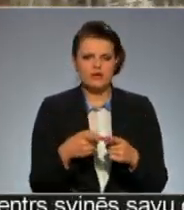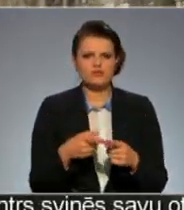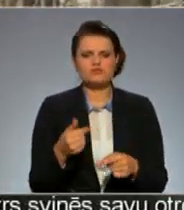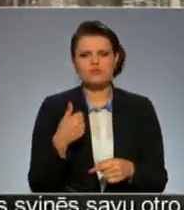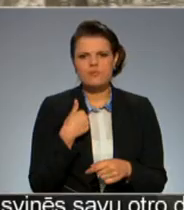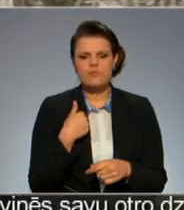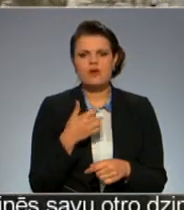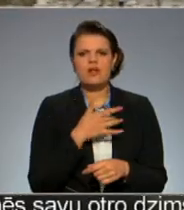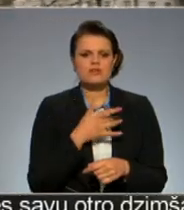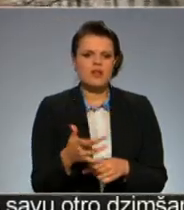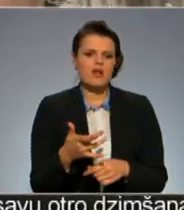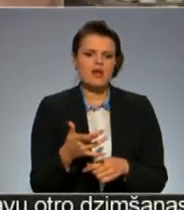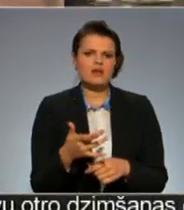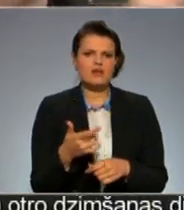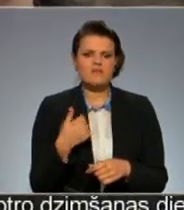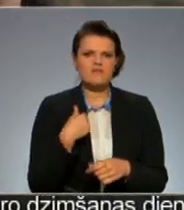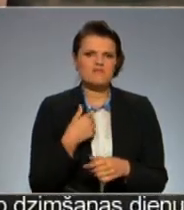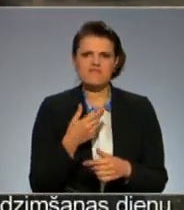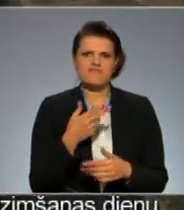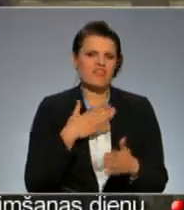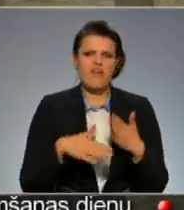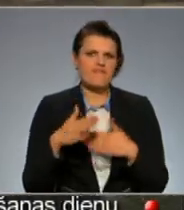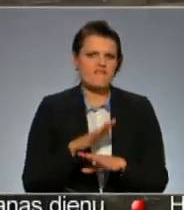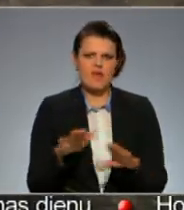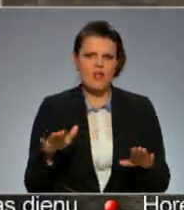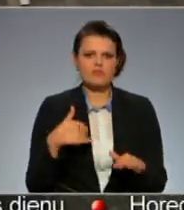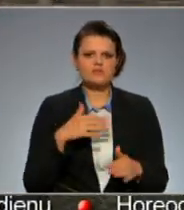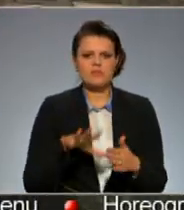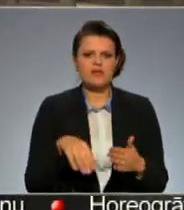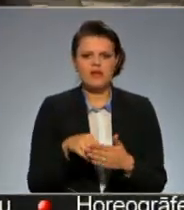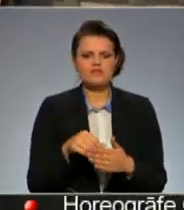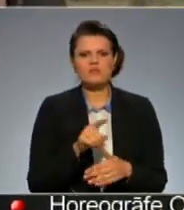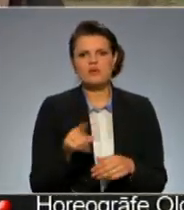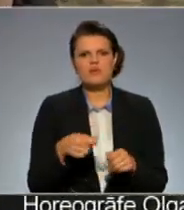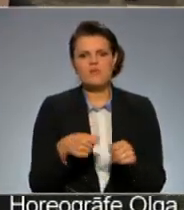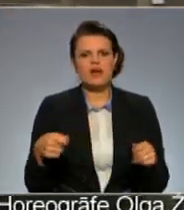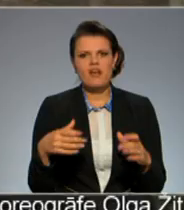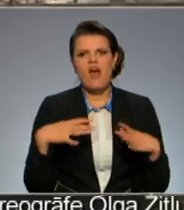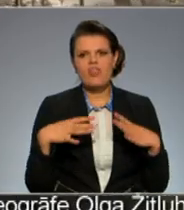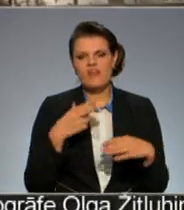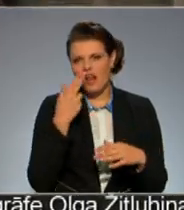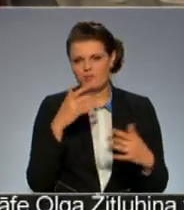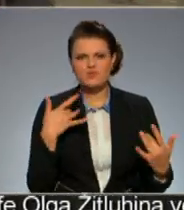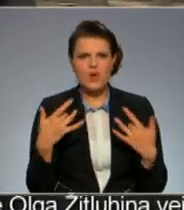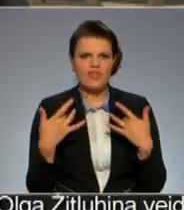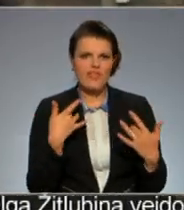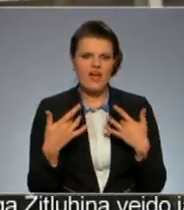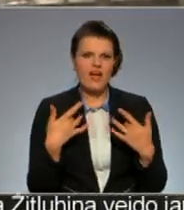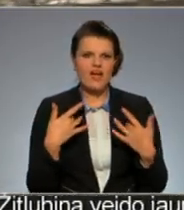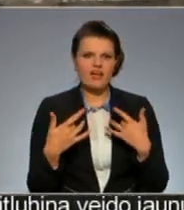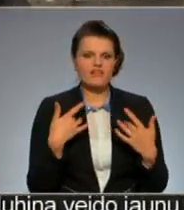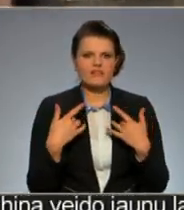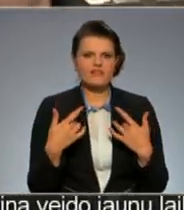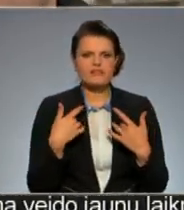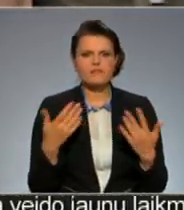man laikam man neprasās man aizvien ir tas pagarinātais atvaļinājums no teātra kaut kas